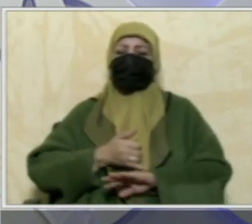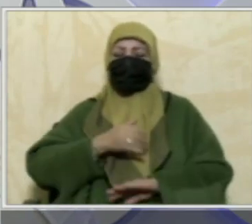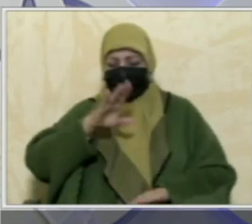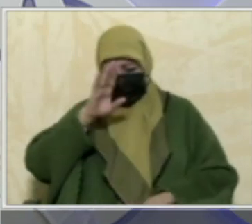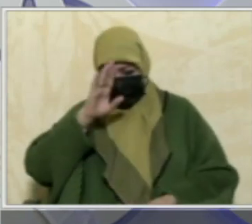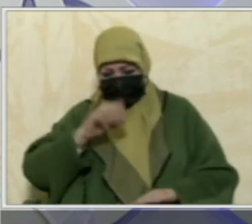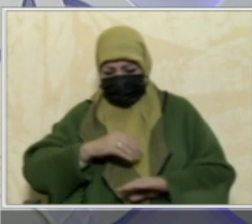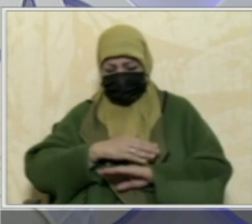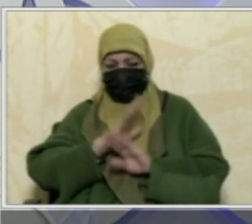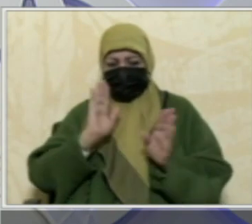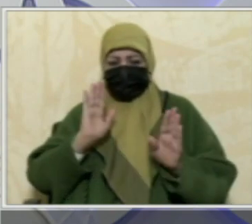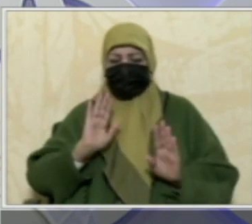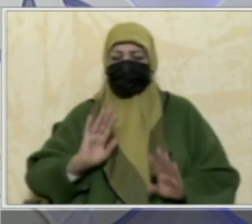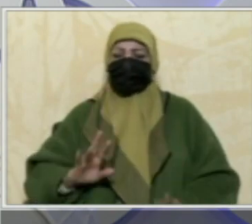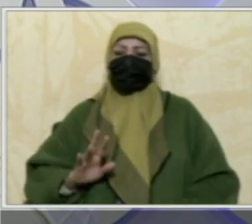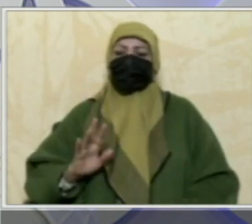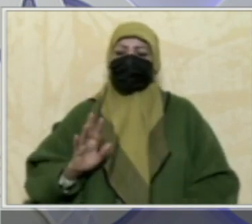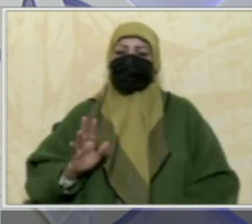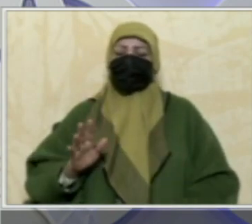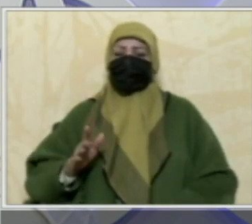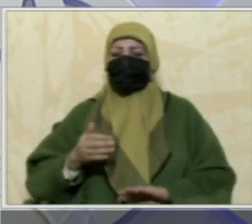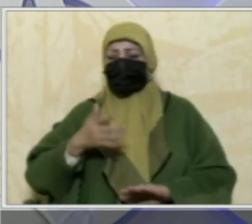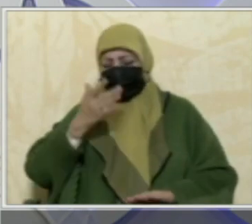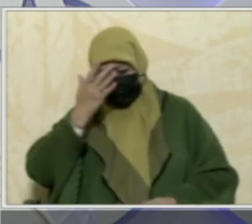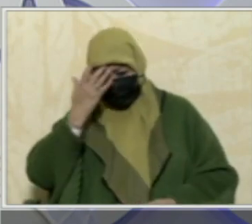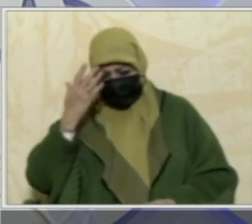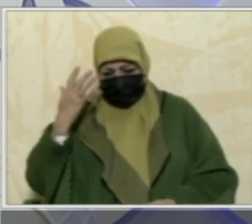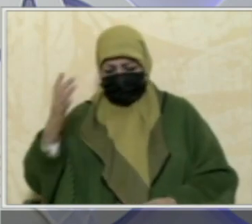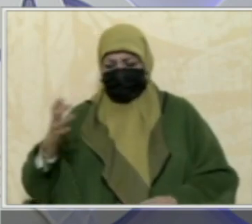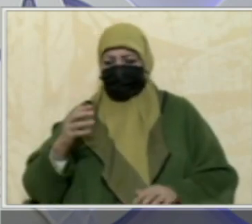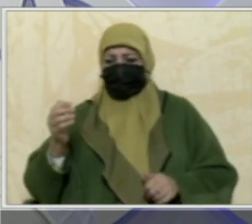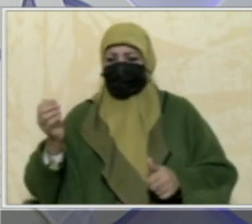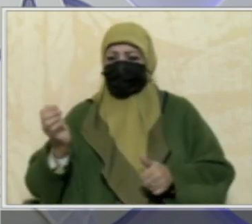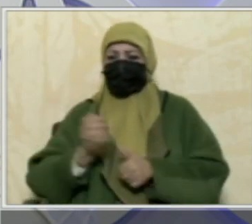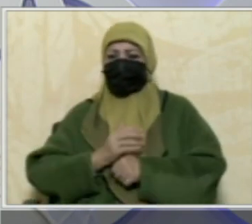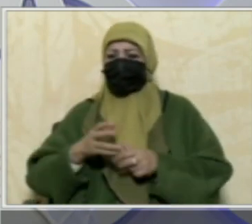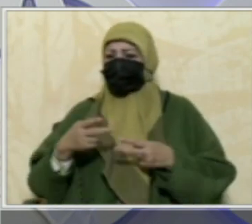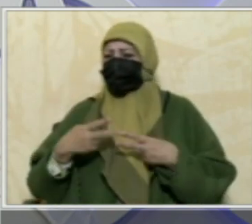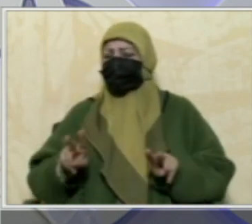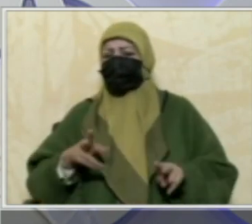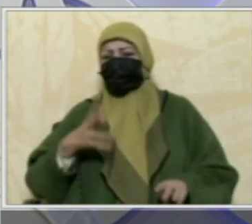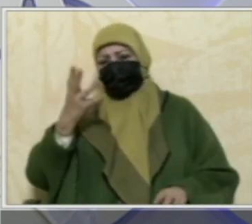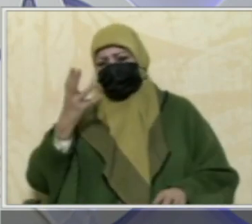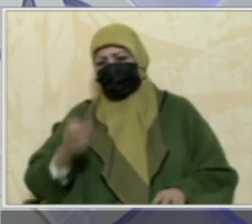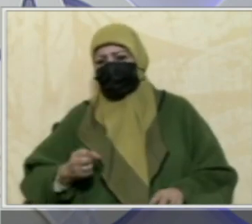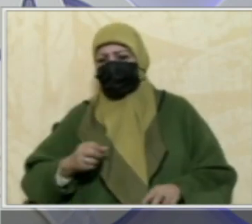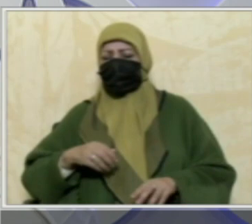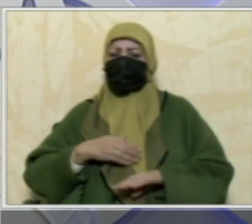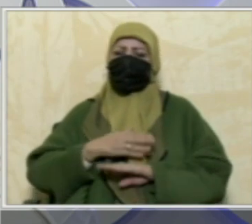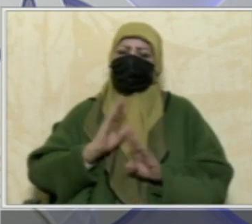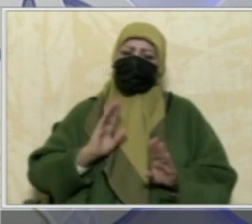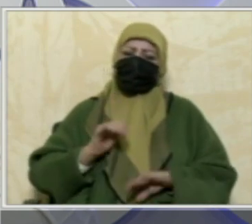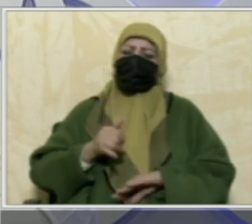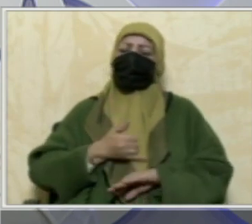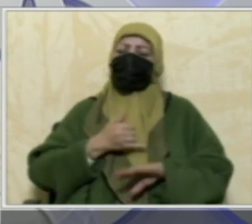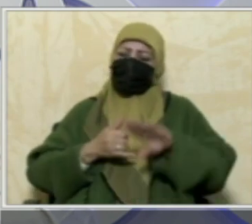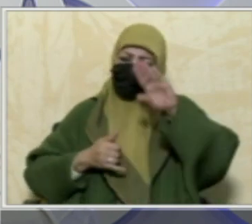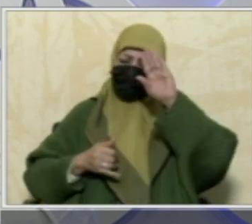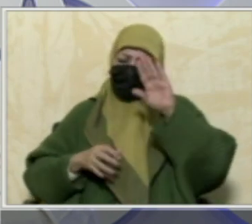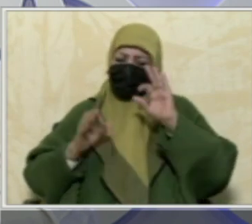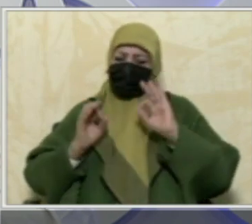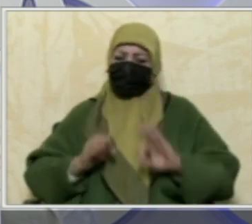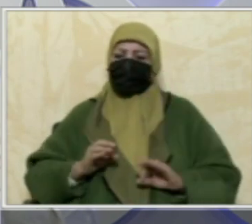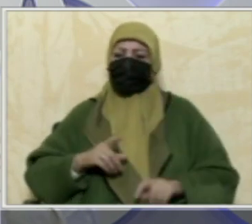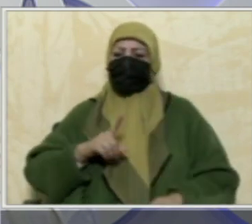الذين يجوزون الذبحه ليلا ونهارا المالكيه قالوا لان الله قال ليذكر ليذكر